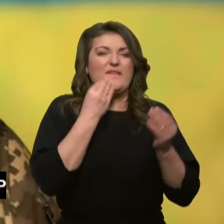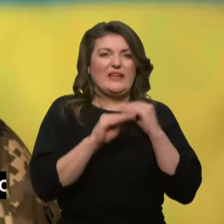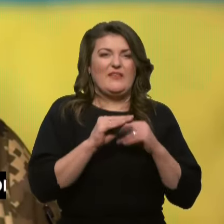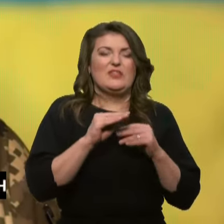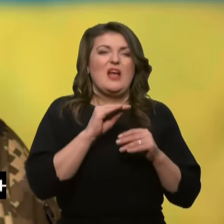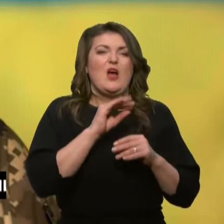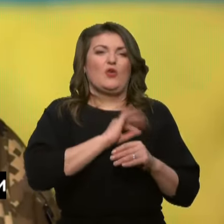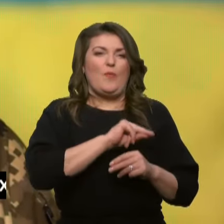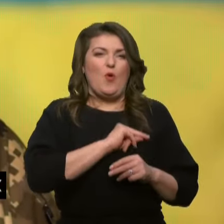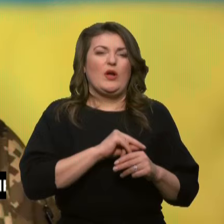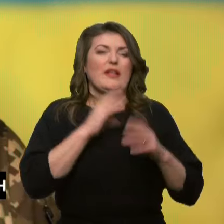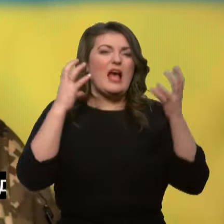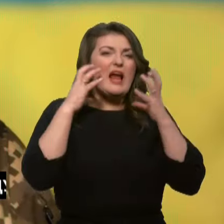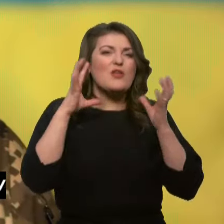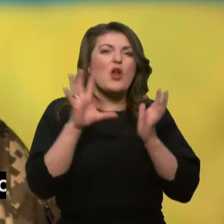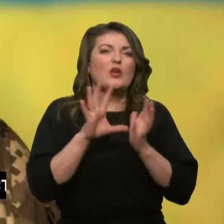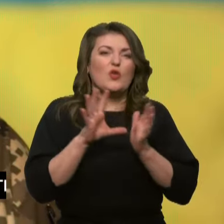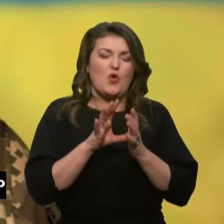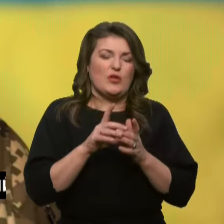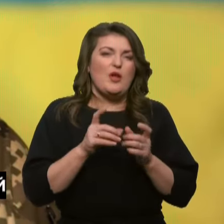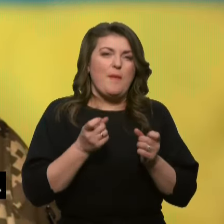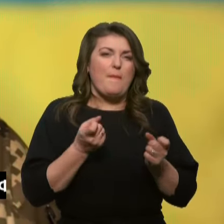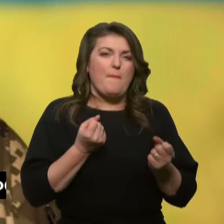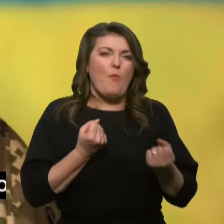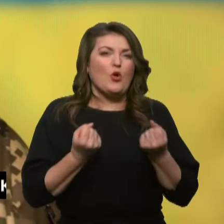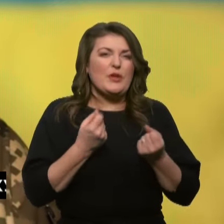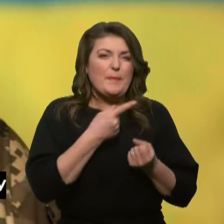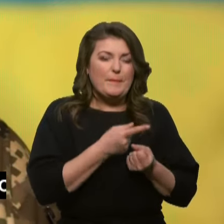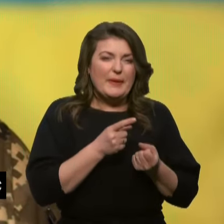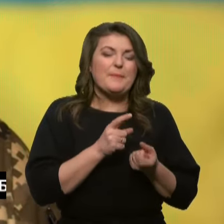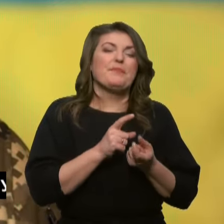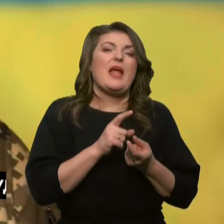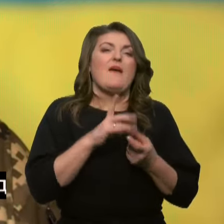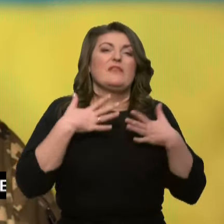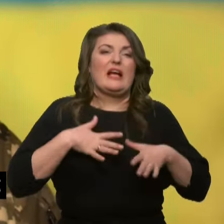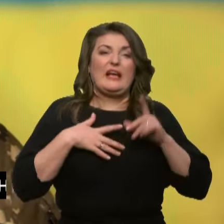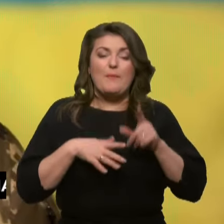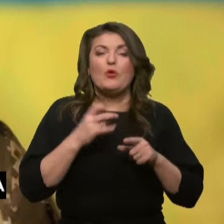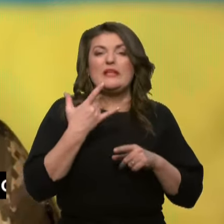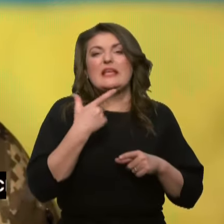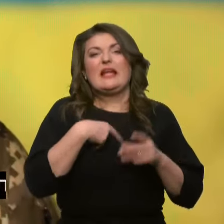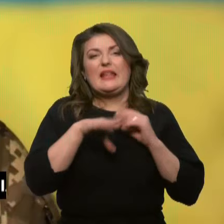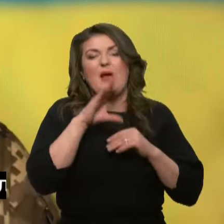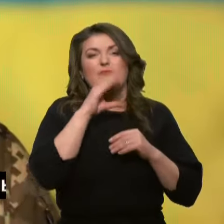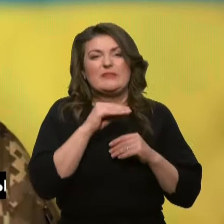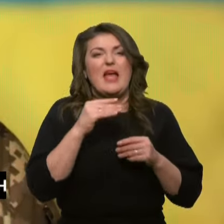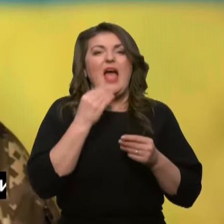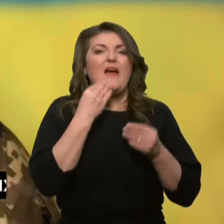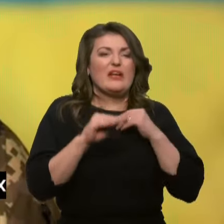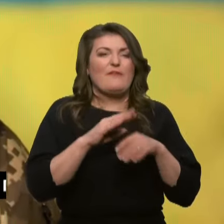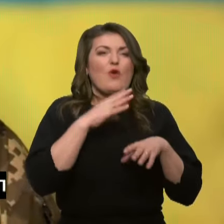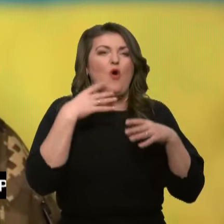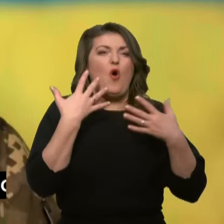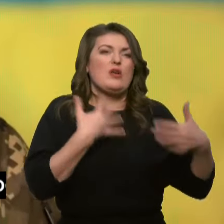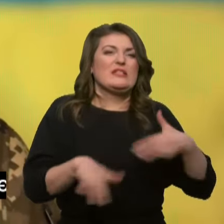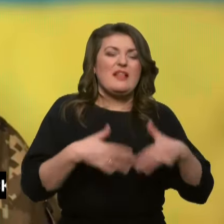радіоелектронної боротьби безпосередньо в Криму, і також наскільки нам вдасться ефективно, скажімо, ослабити їхній військовий